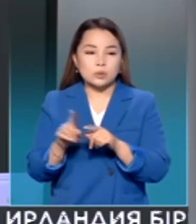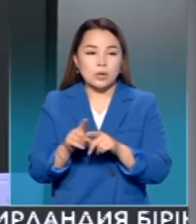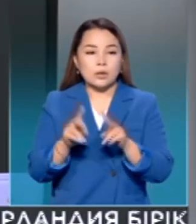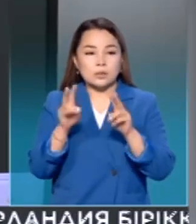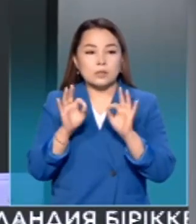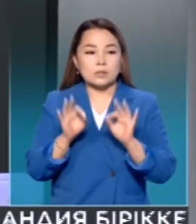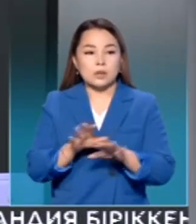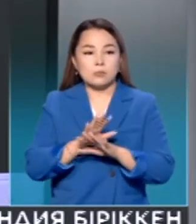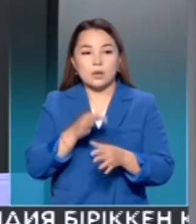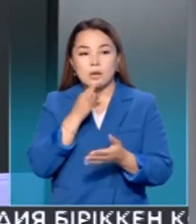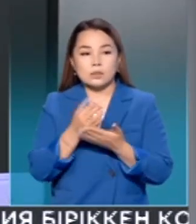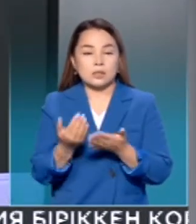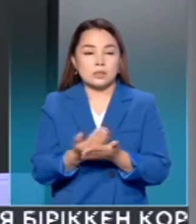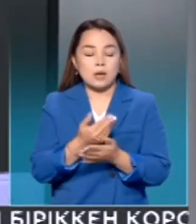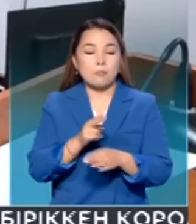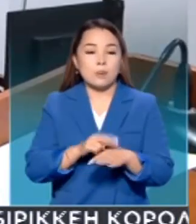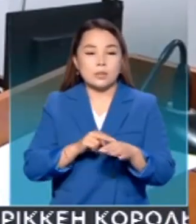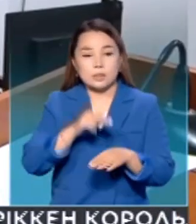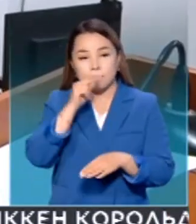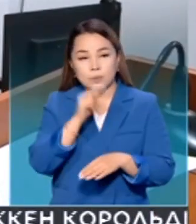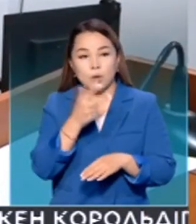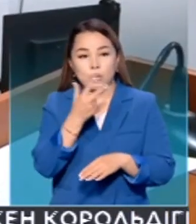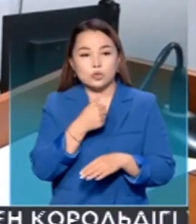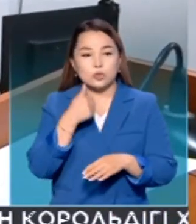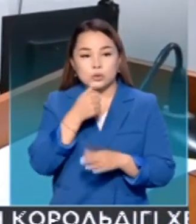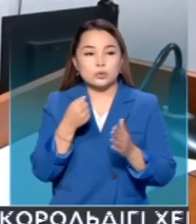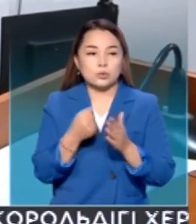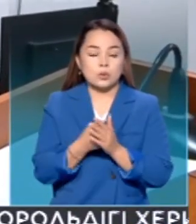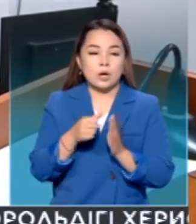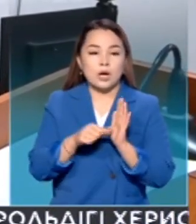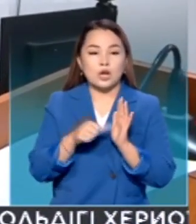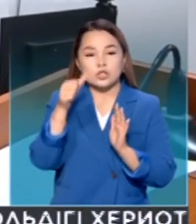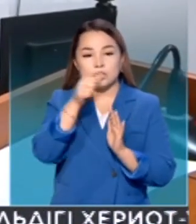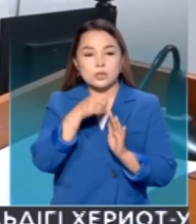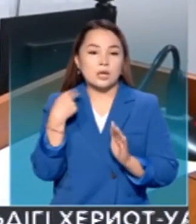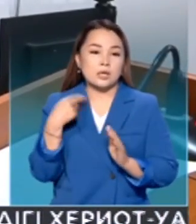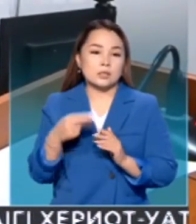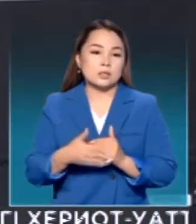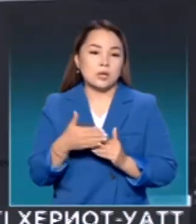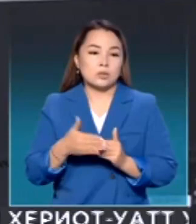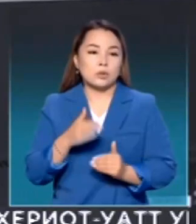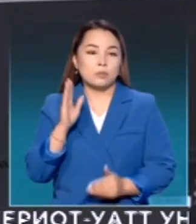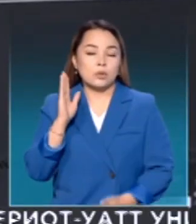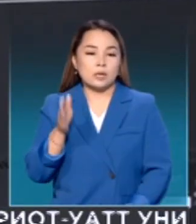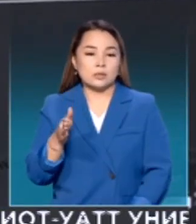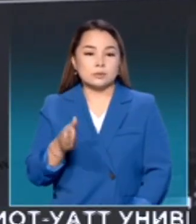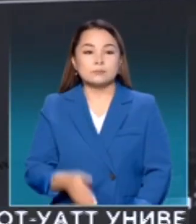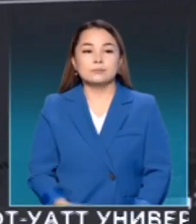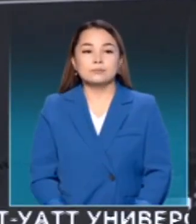тартуда. Полицейлердің кінәсі дәлелденсе, 3 жылдан 6 жылға дейін бас бостандығынан айырылуы мүмкін.